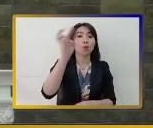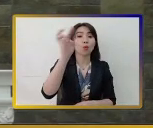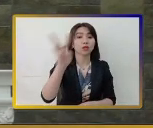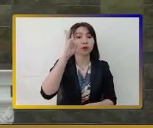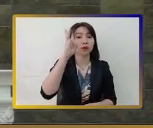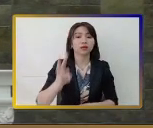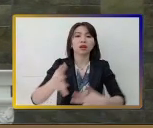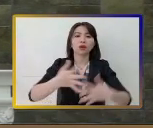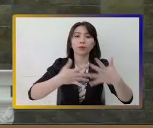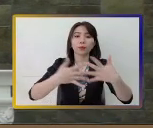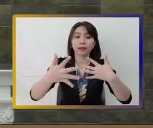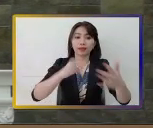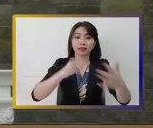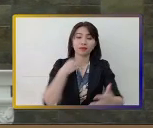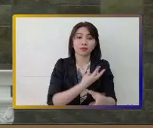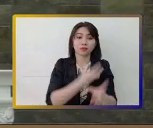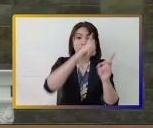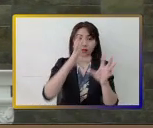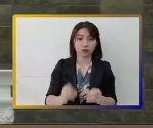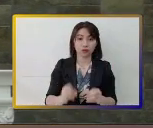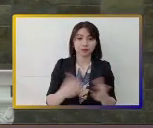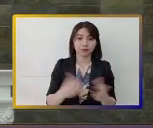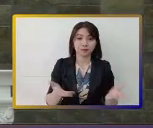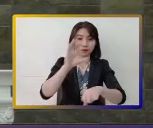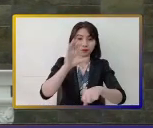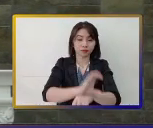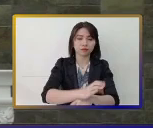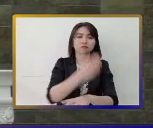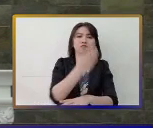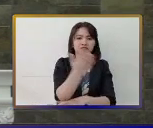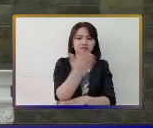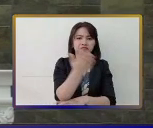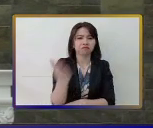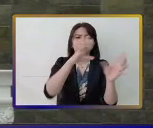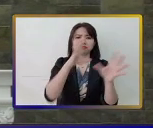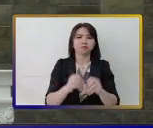Pag kumakanta kami rito, kakanta rin kayo dyan. Sapagkat